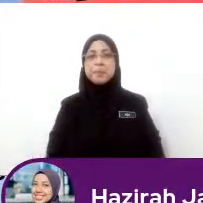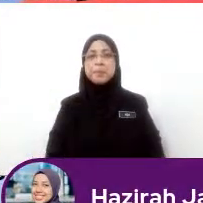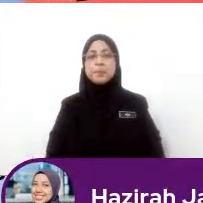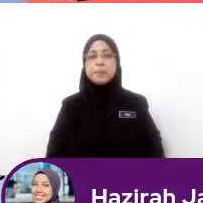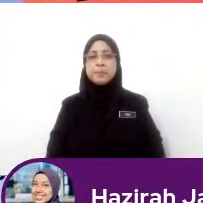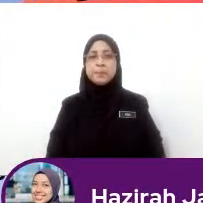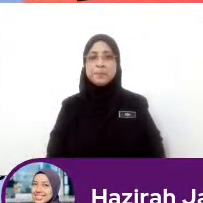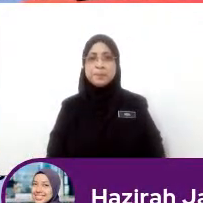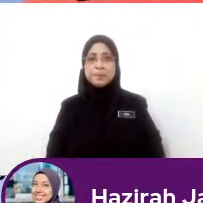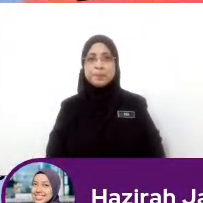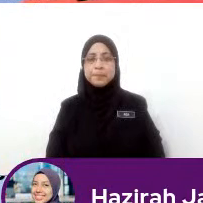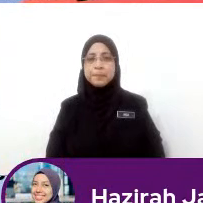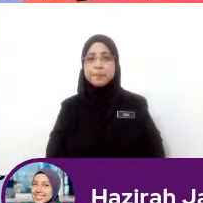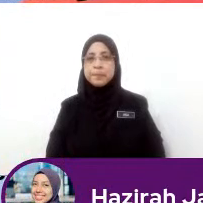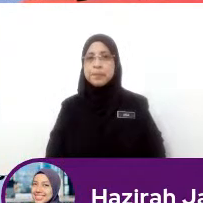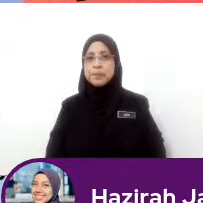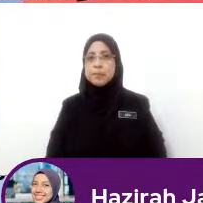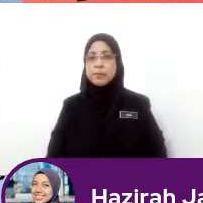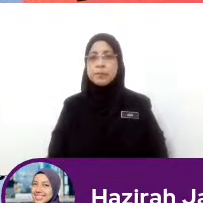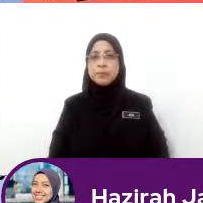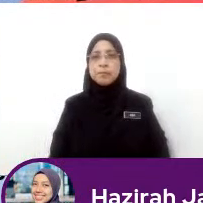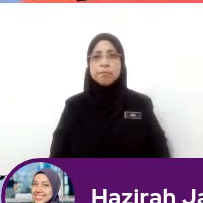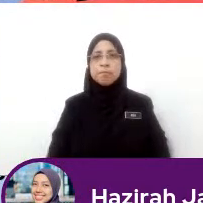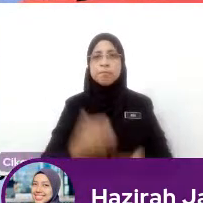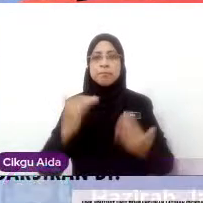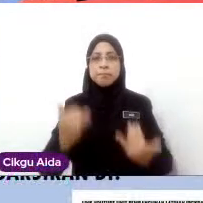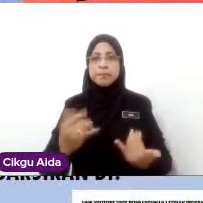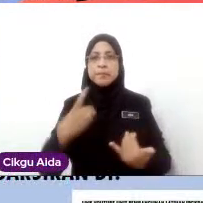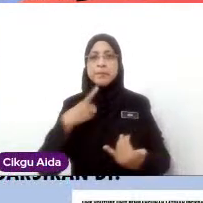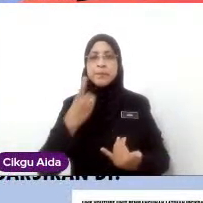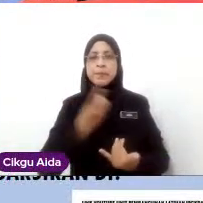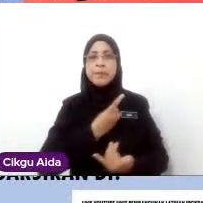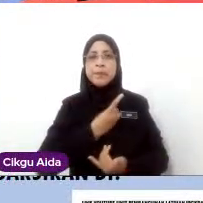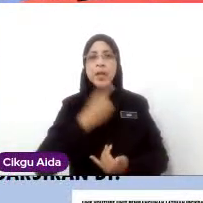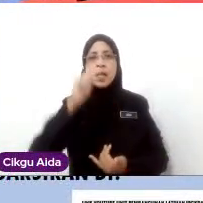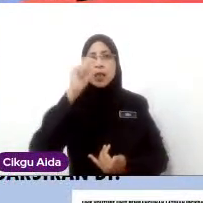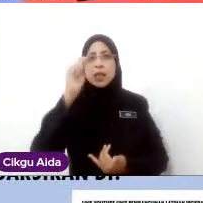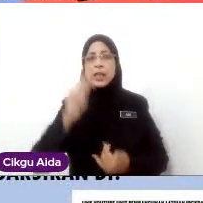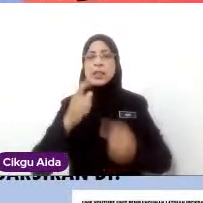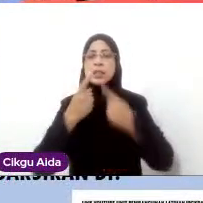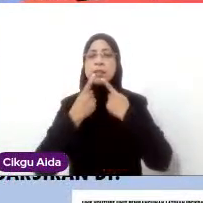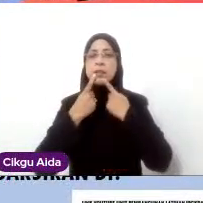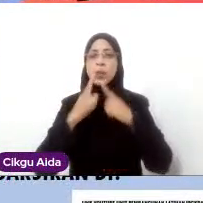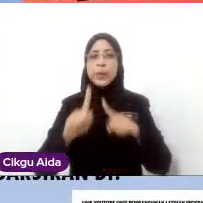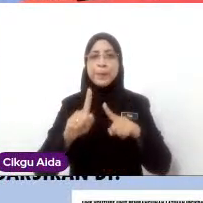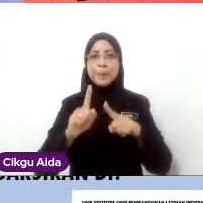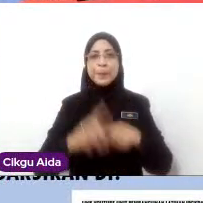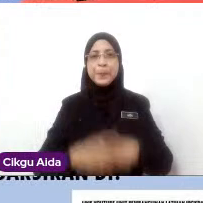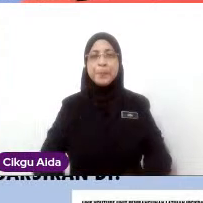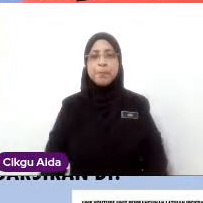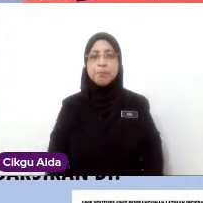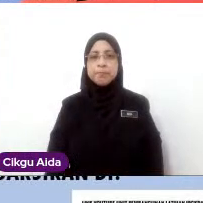boleh bagi tahu lah. Sebab sebelum lepas ni kita ada sesi Q&A. Okay.